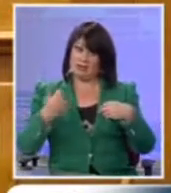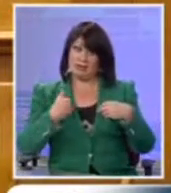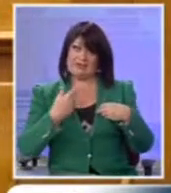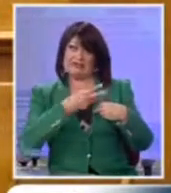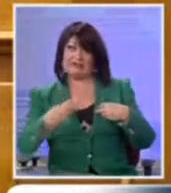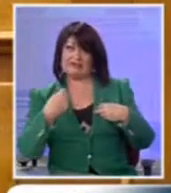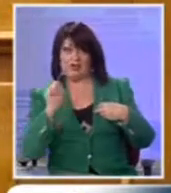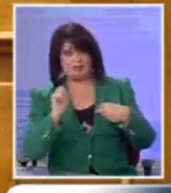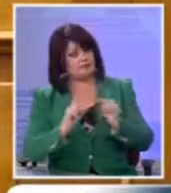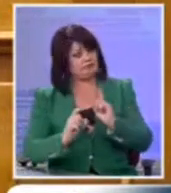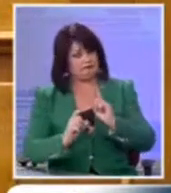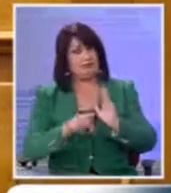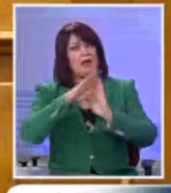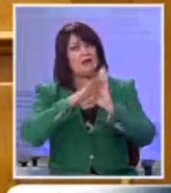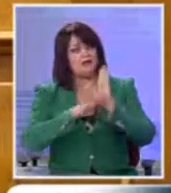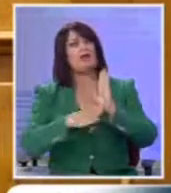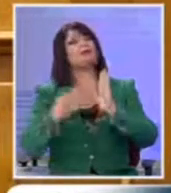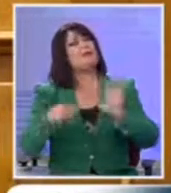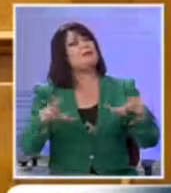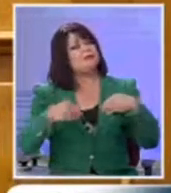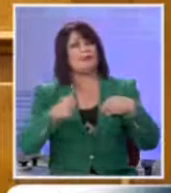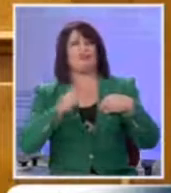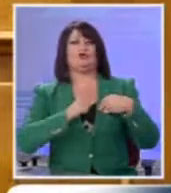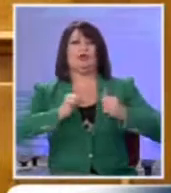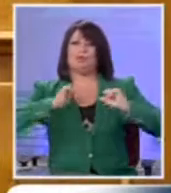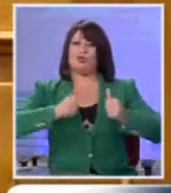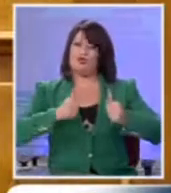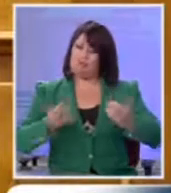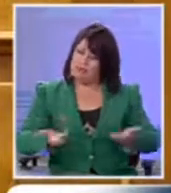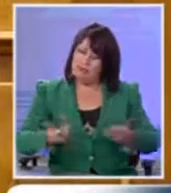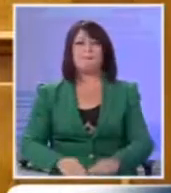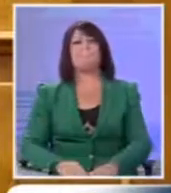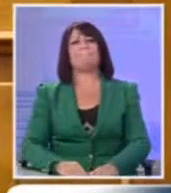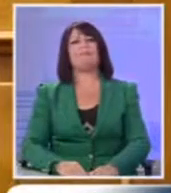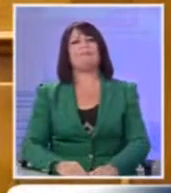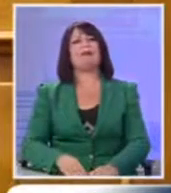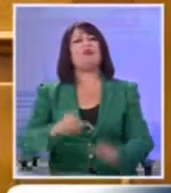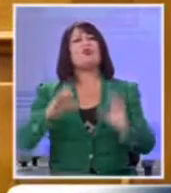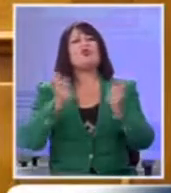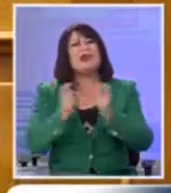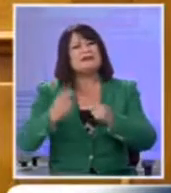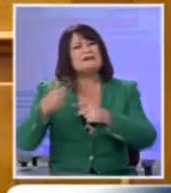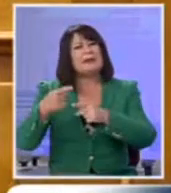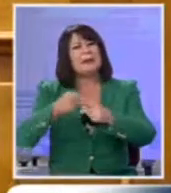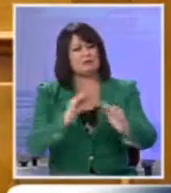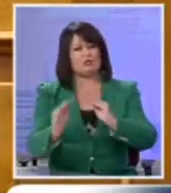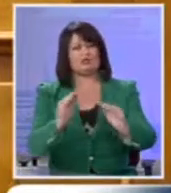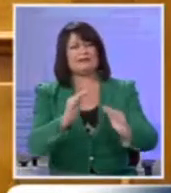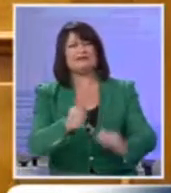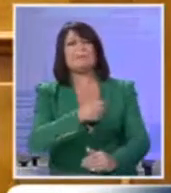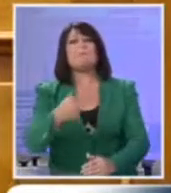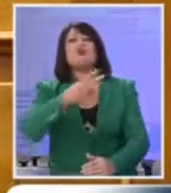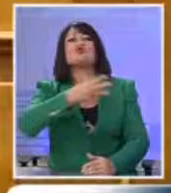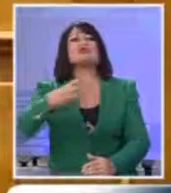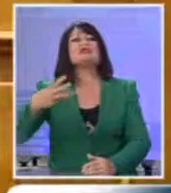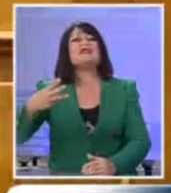Με προϋποθέσεις δεχόμαστε τα πάντα. Την προστασία των χαμηλών κοινωνικών στρωμάτων που μόνο το ΣΥΡΙΖΑ αυτή τη